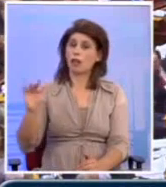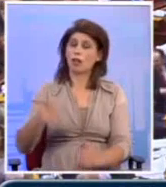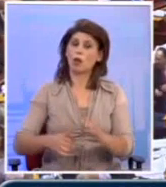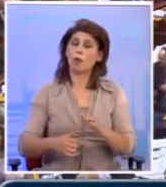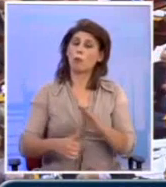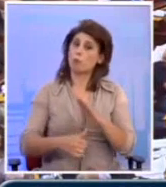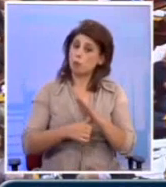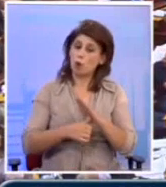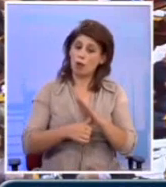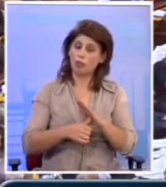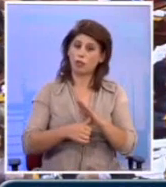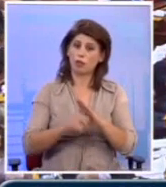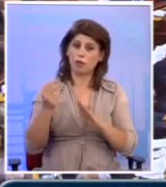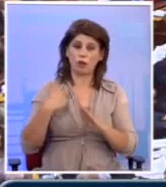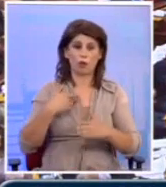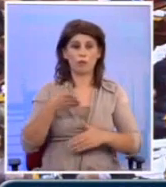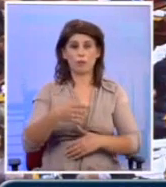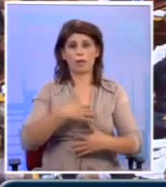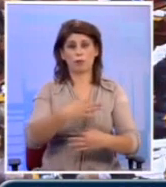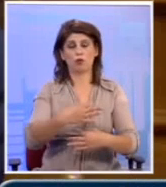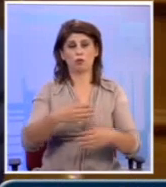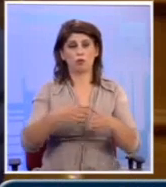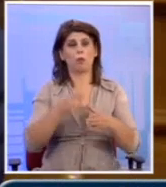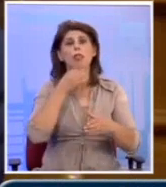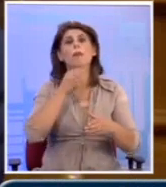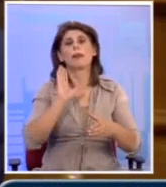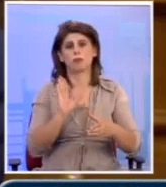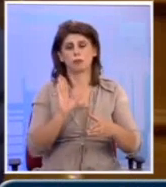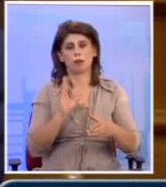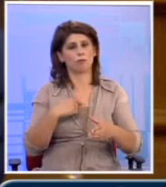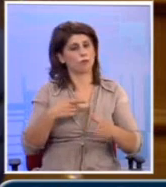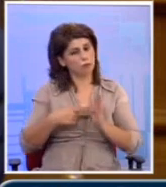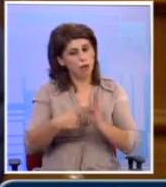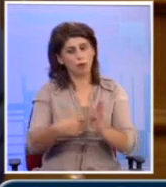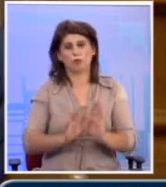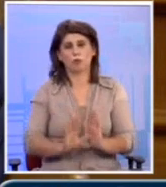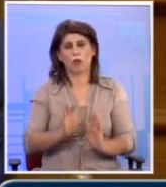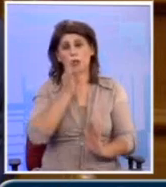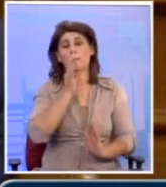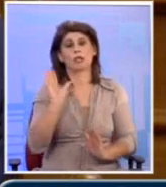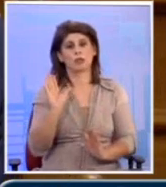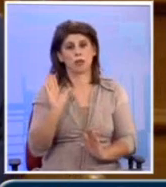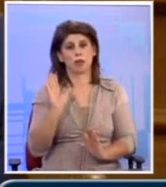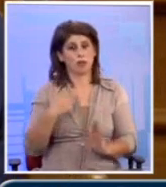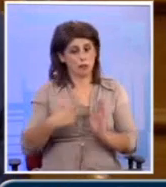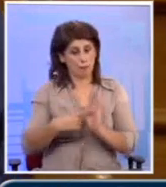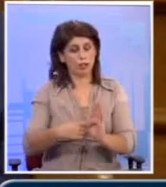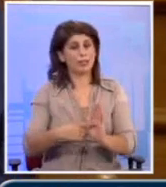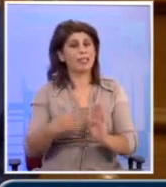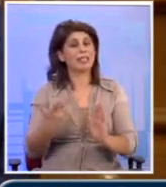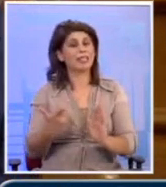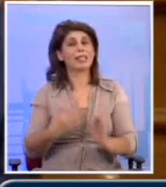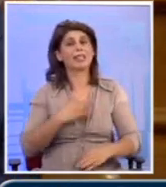δεν κάλεσε κόμματα, εγώ δεν μπήκα ως εκπρόσωπος κόμματος, δεν μίλησα καν, παρευρέθην. Και παρευρέθην, ξέρετε γιατί,